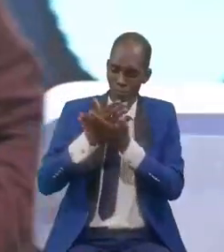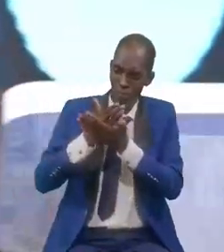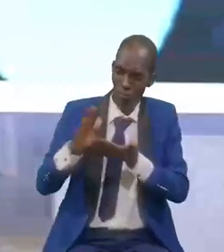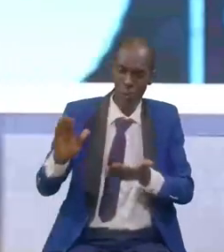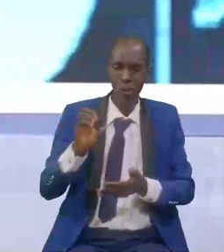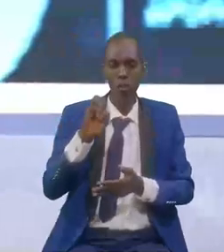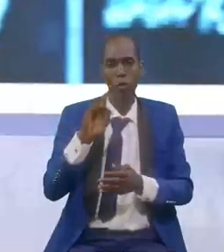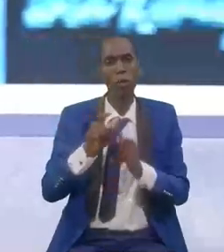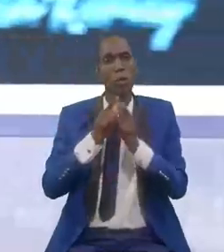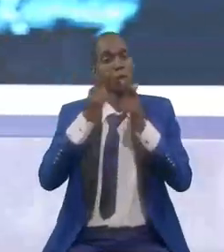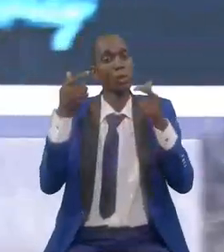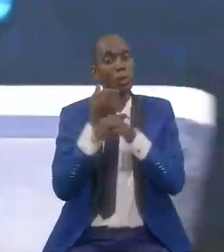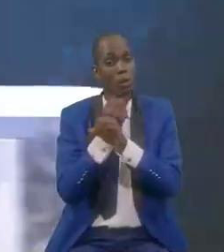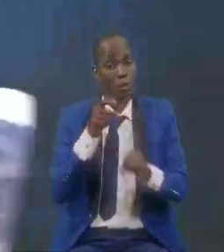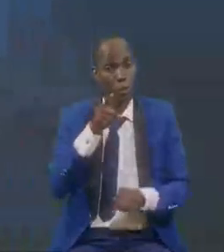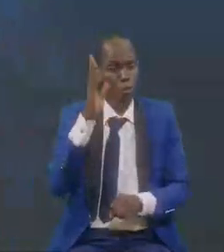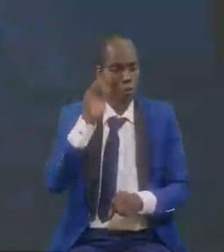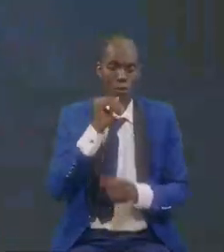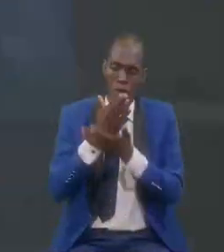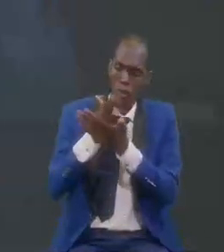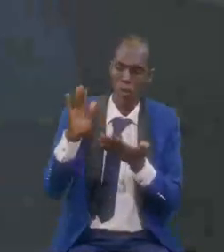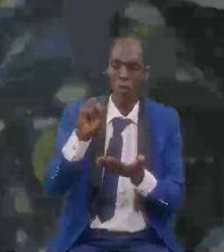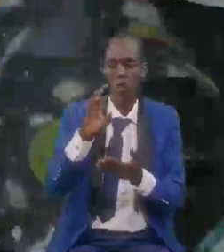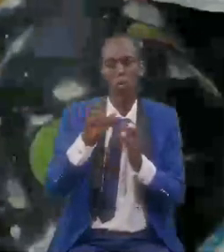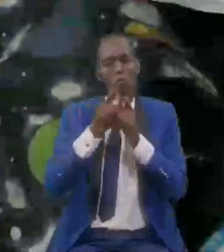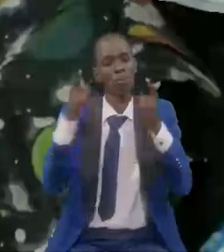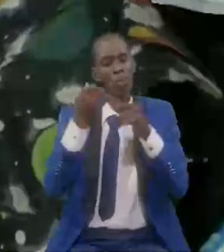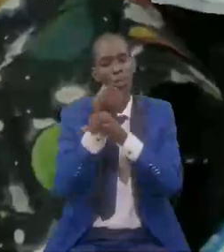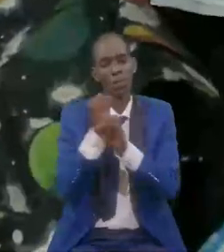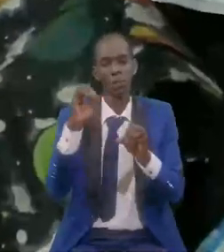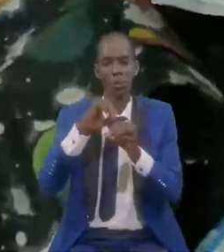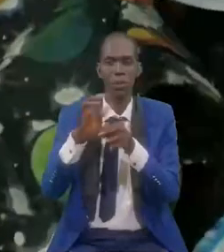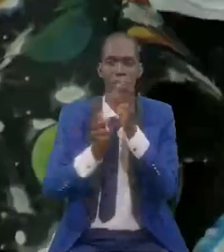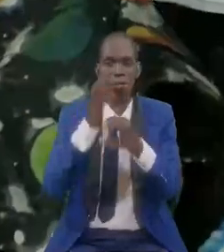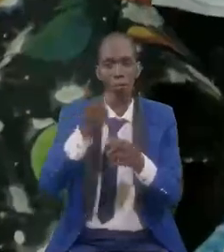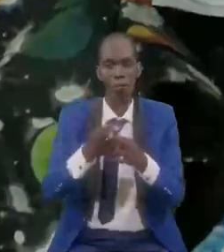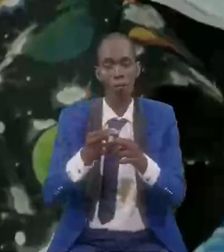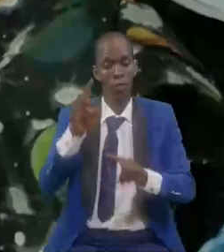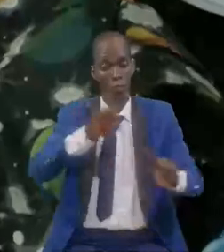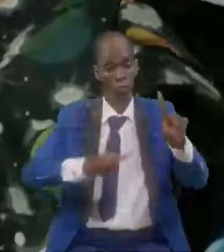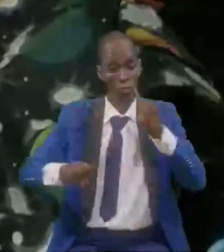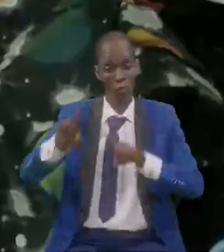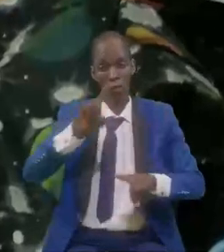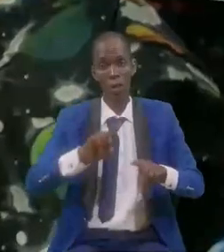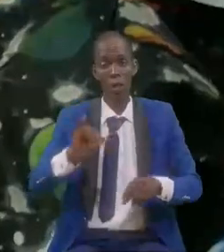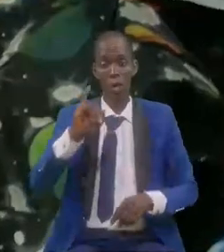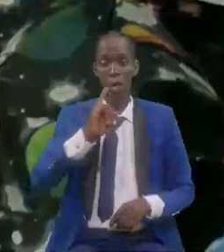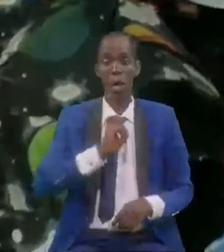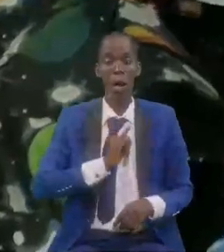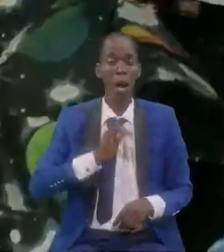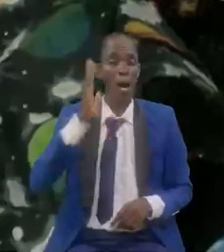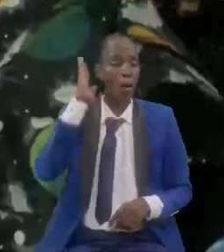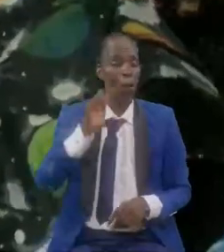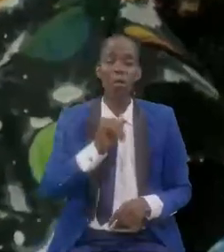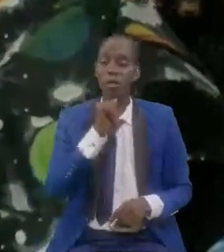si grand salut? Tu ne vas pas négliger un si grand salut. Dis-le pour toi, non? Je ne vais pas